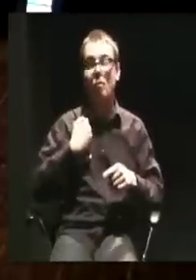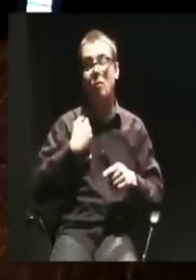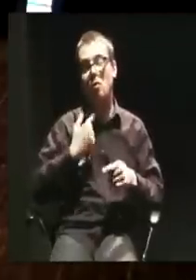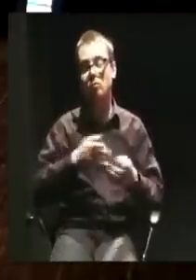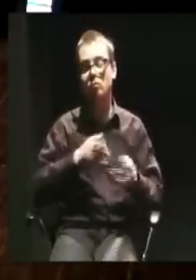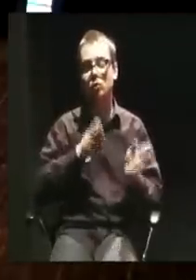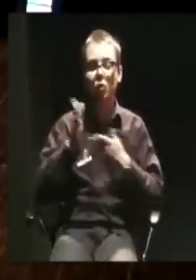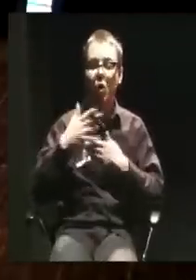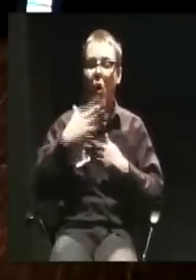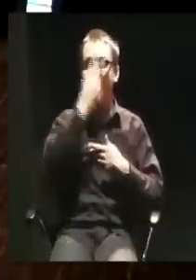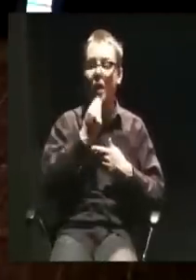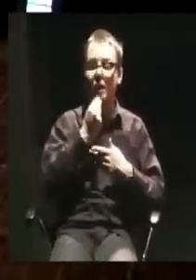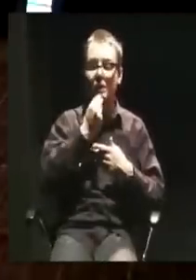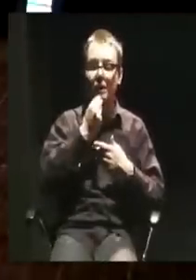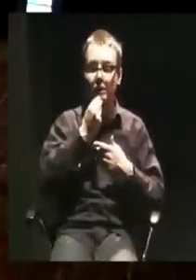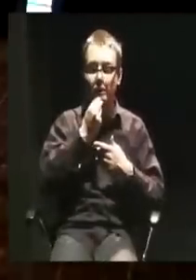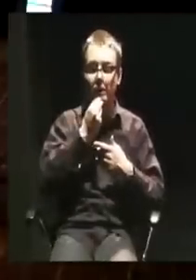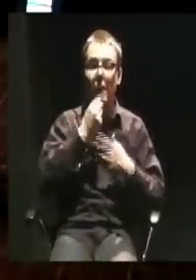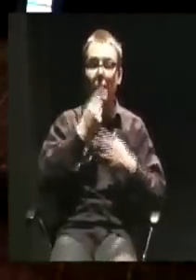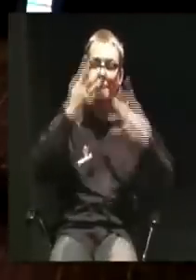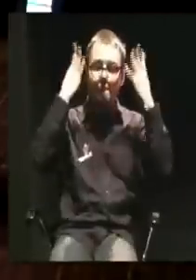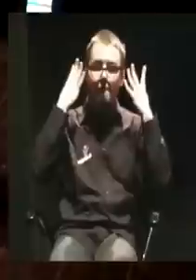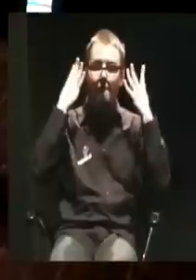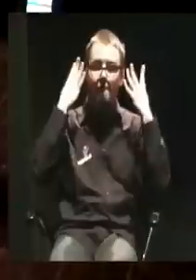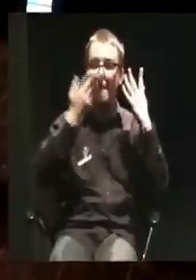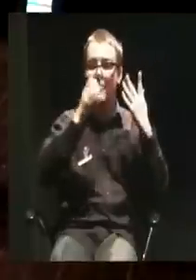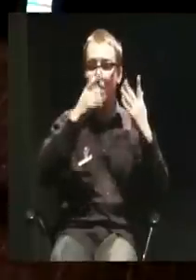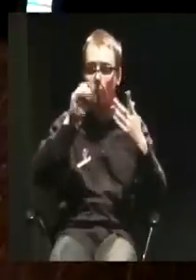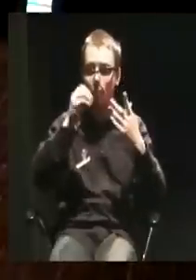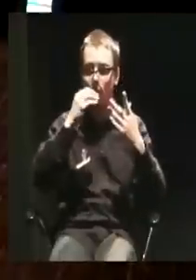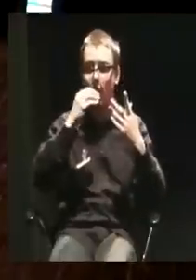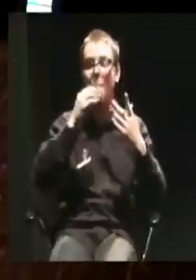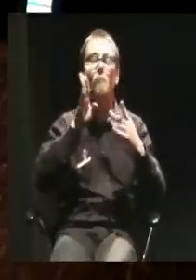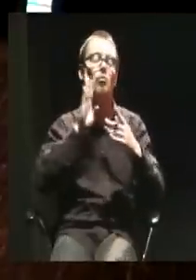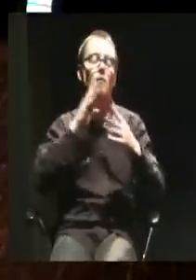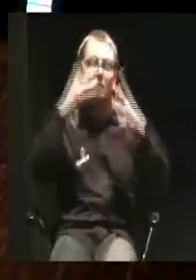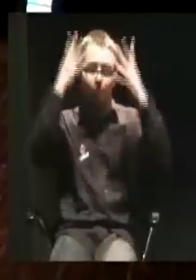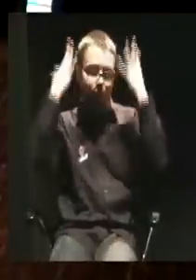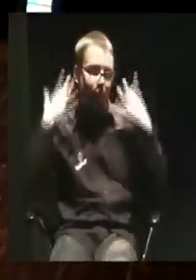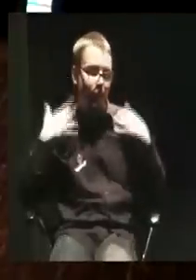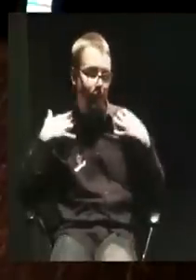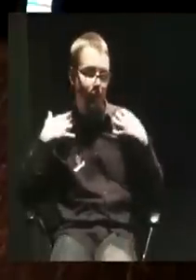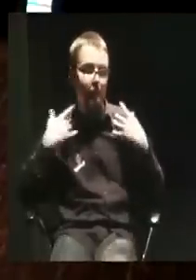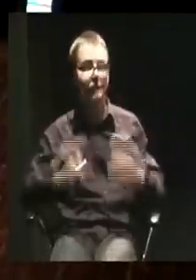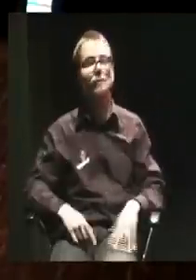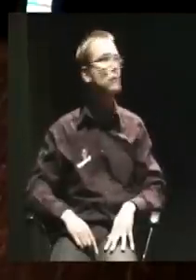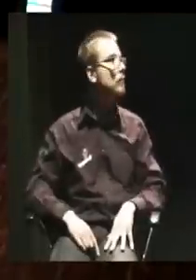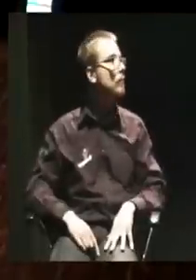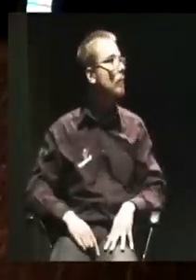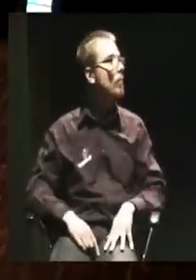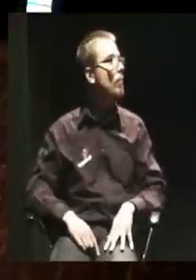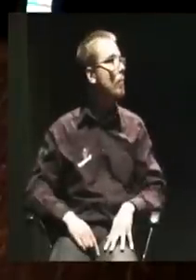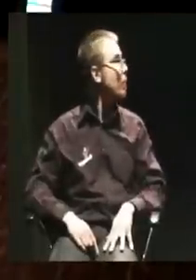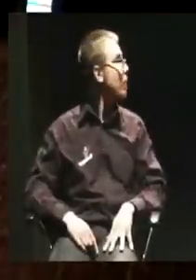Pannę. Następnie myślałem, wydrukuję, rzucę gdzieś sobie w Warszawie, będzie zamieszanie. Teraz wiem, że zanim go wydrukuję,